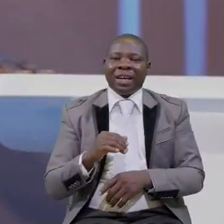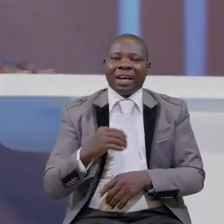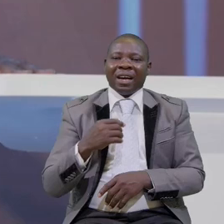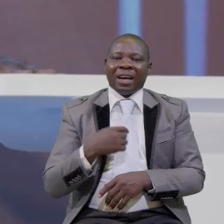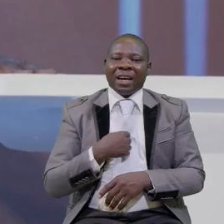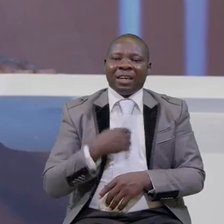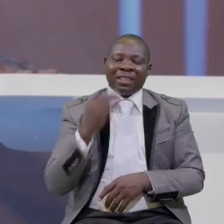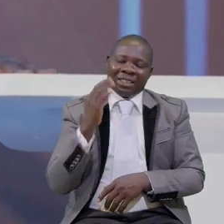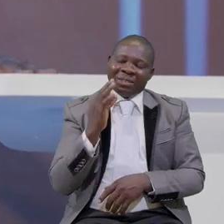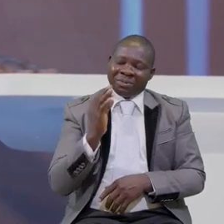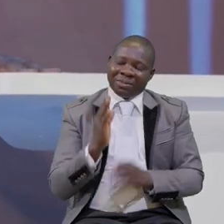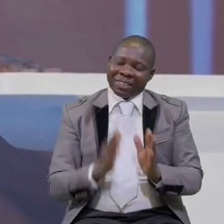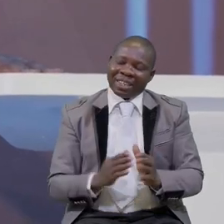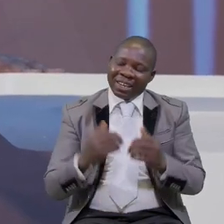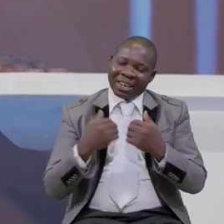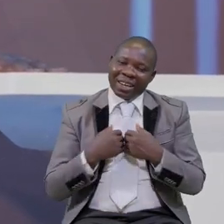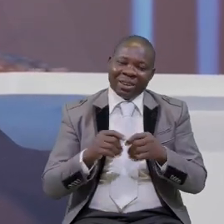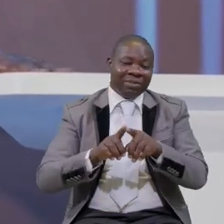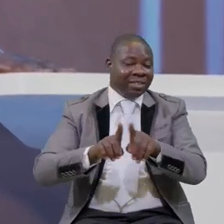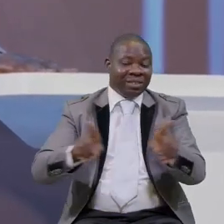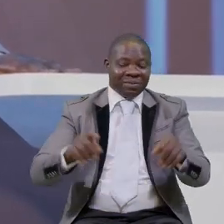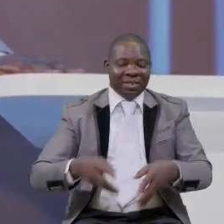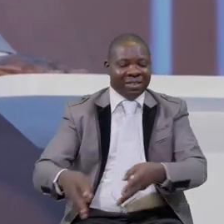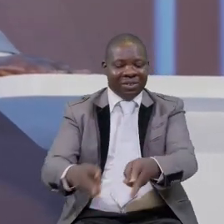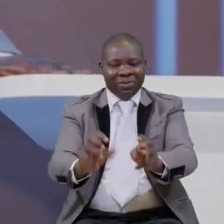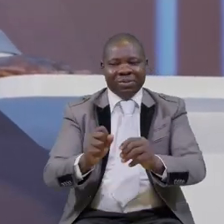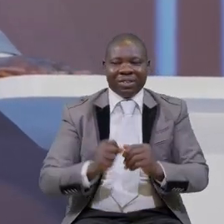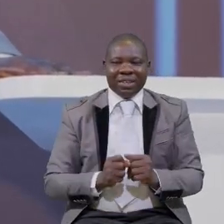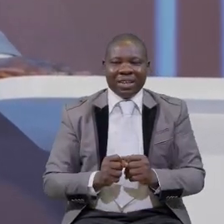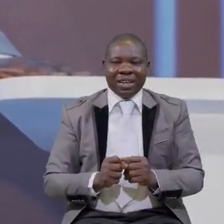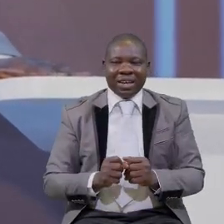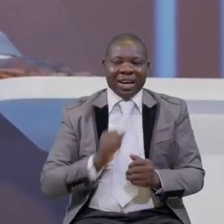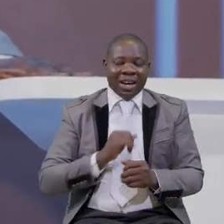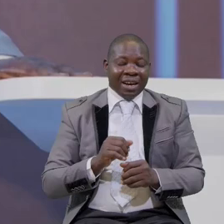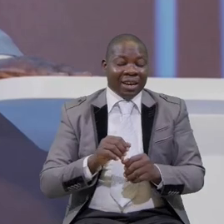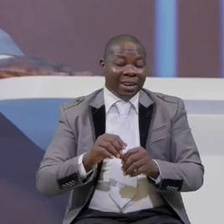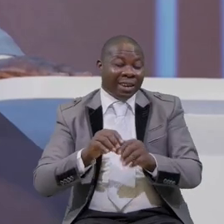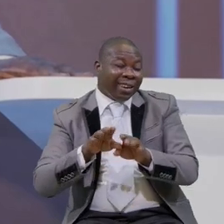le prédicateur a plusieurs méthodes, hein. J'ai ouvert un